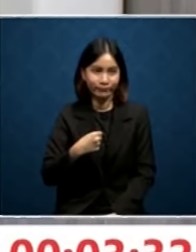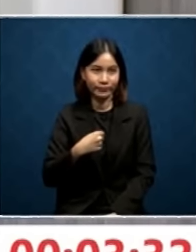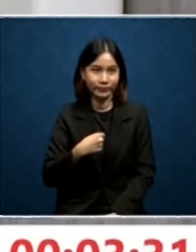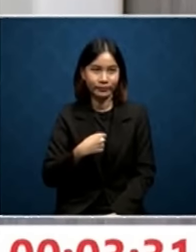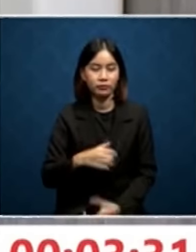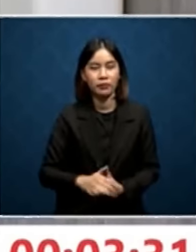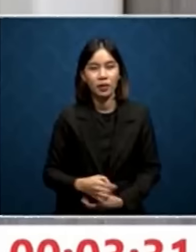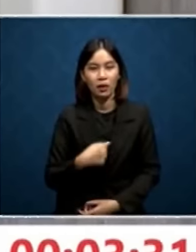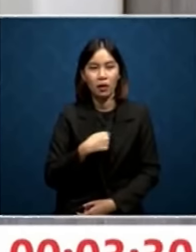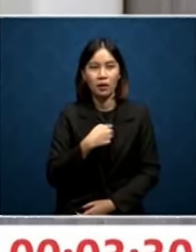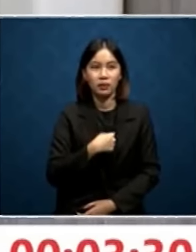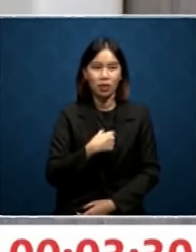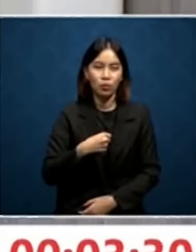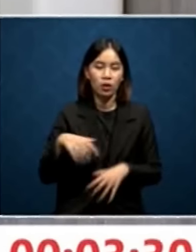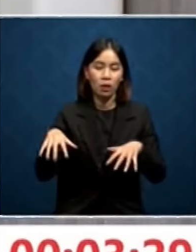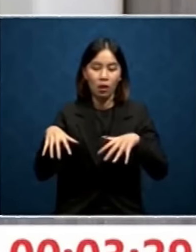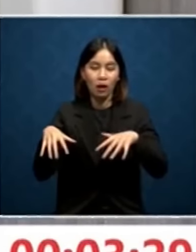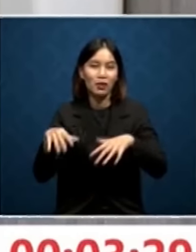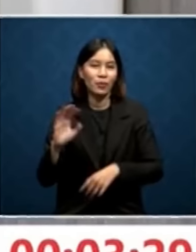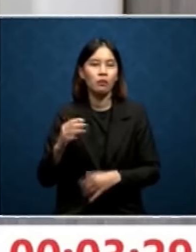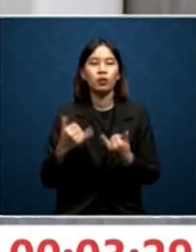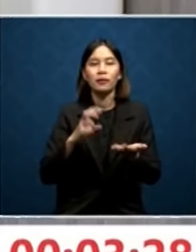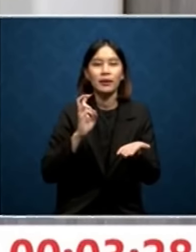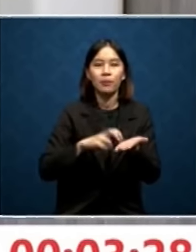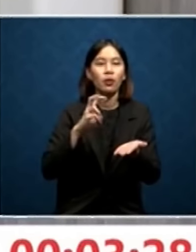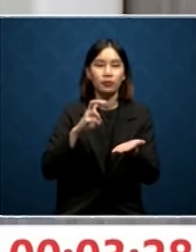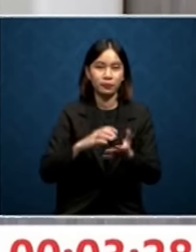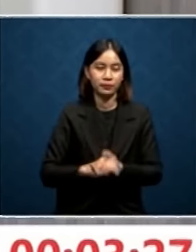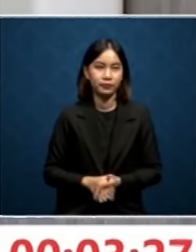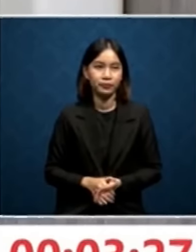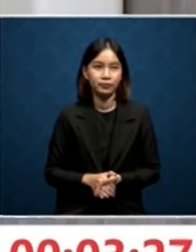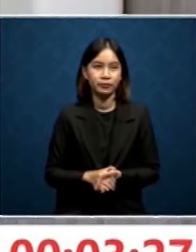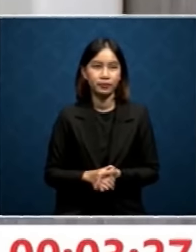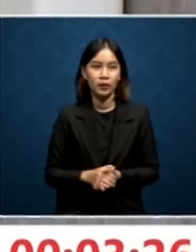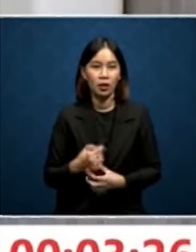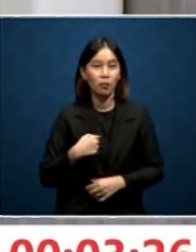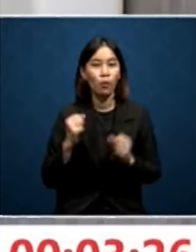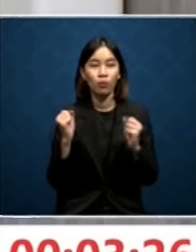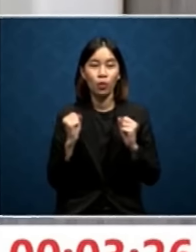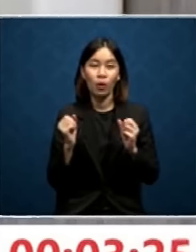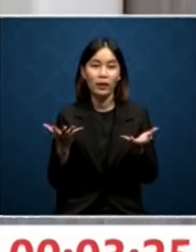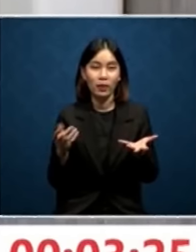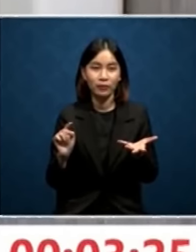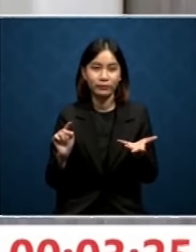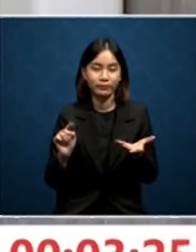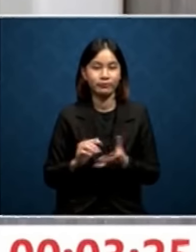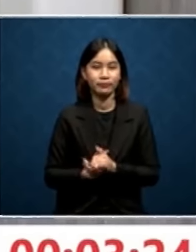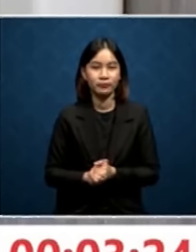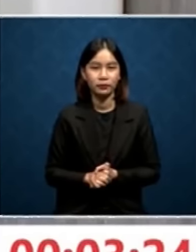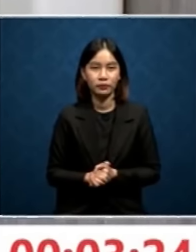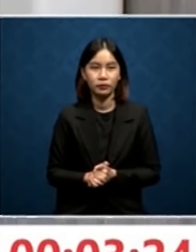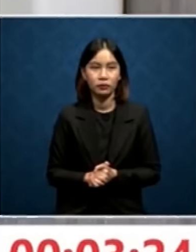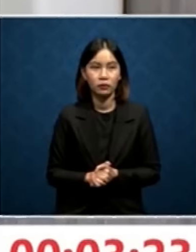มานะเออคือคำว่าถ้าปฏิบัติหน้าที่ไม่ตรงไปตรงมาอาจจะมีสนชใหม่